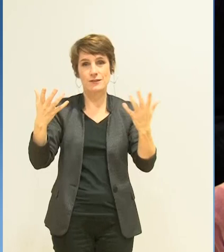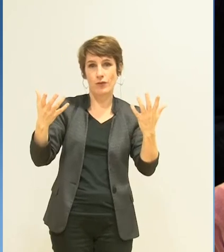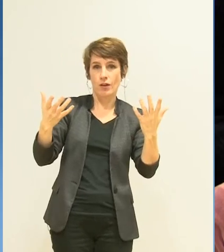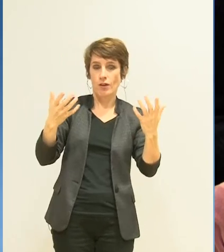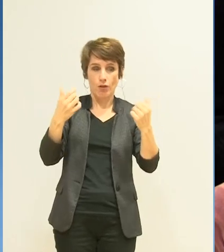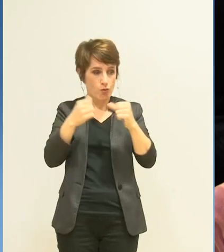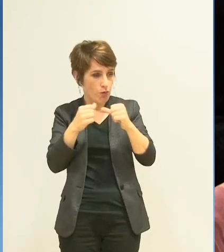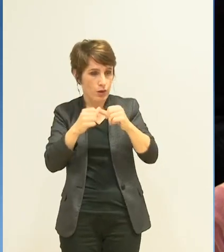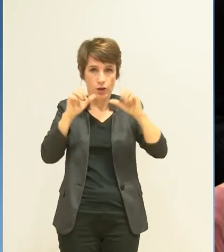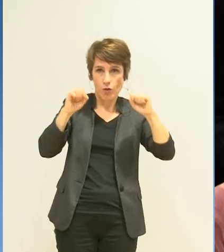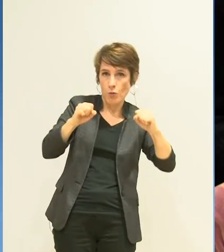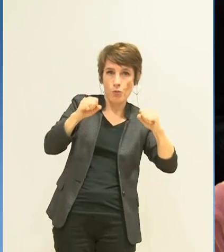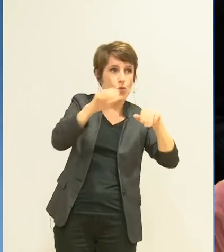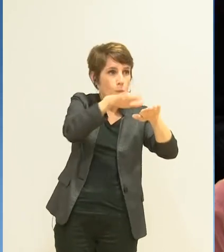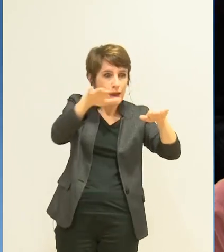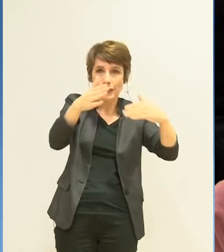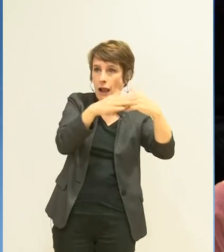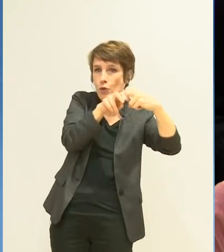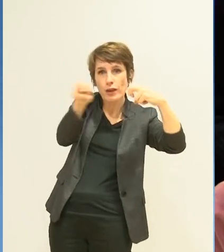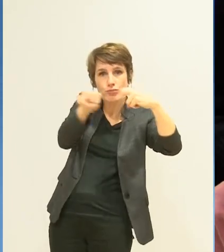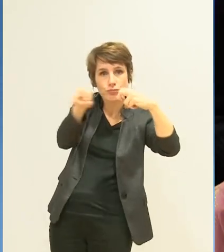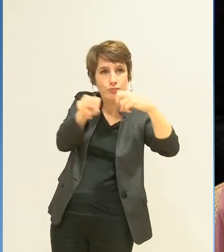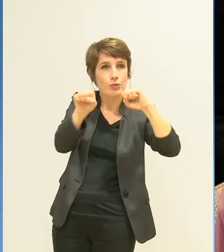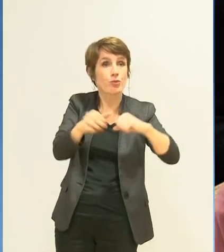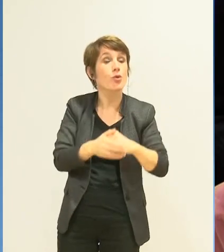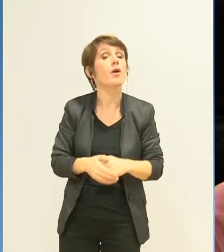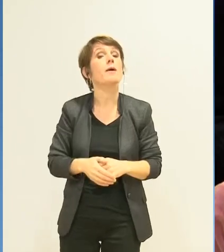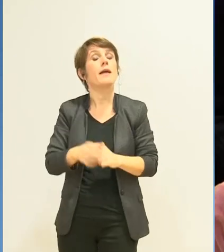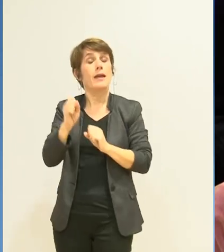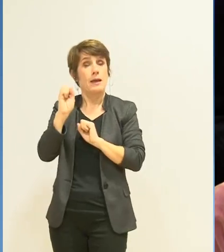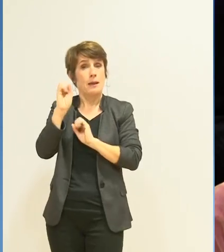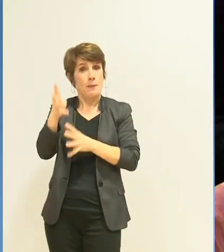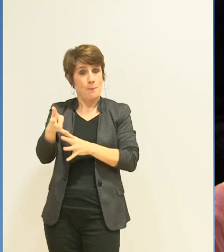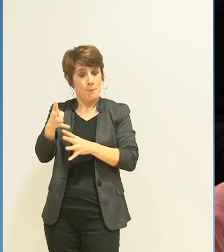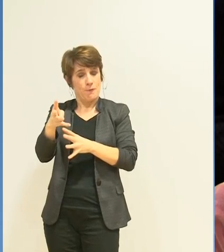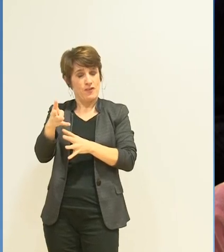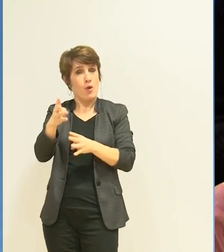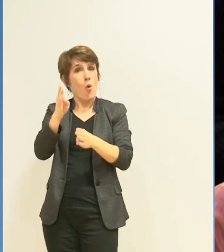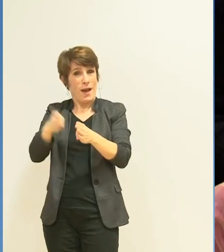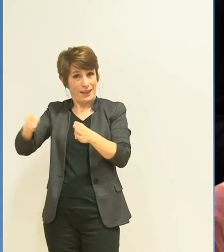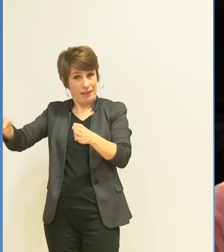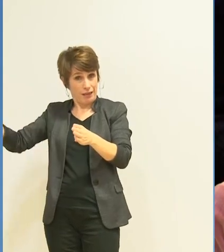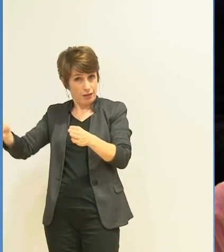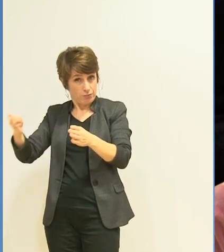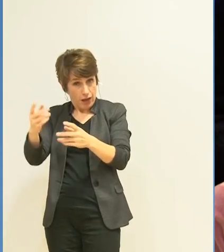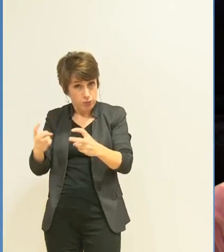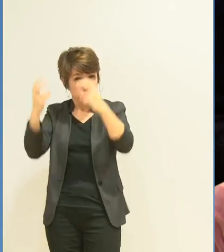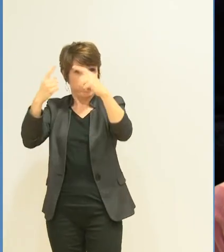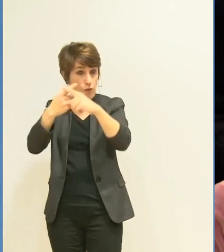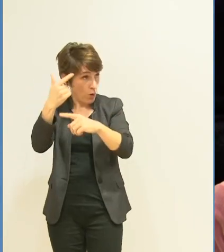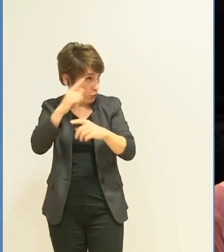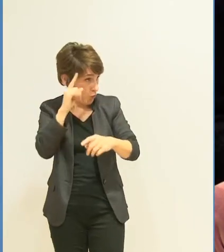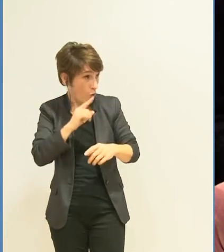l'activité commerciale vous doublez les garages à vélo pourquoi pas mais ce que nous regrettons c'est votre chasse à la voiture